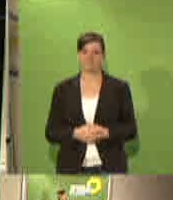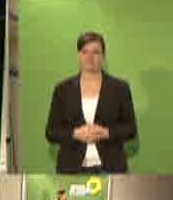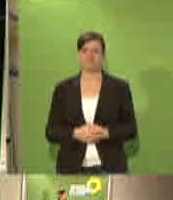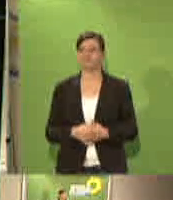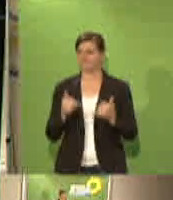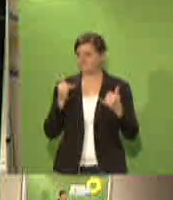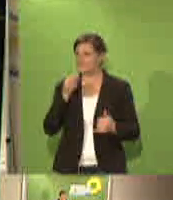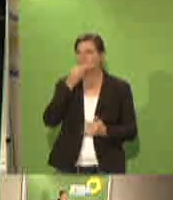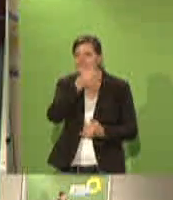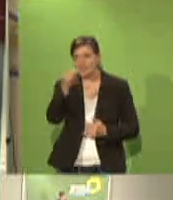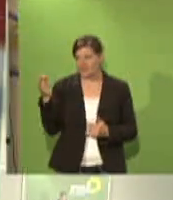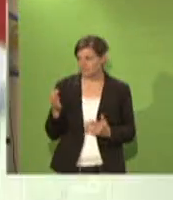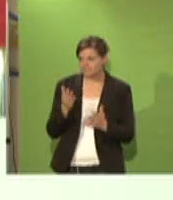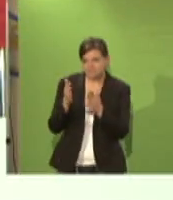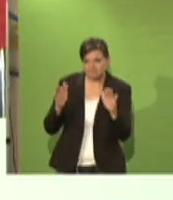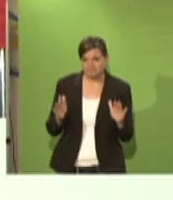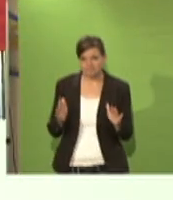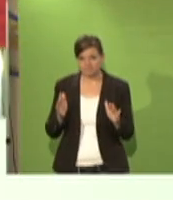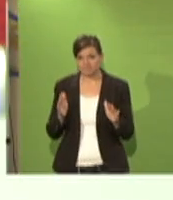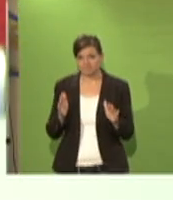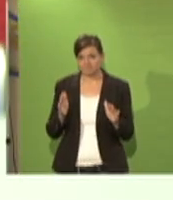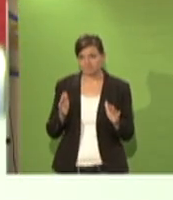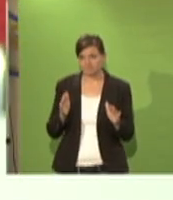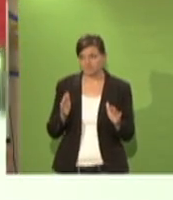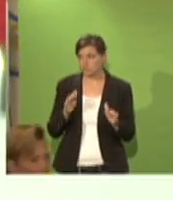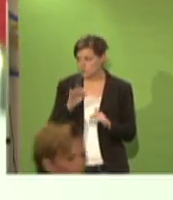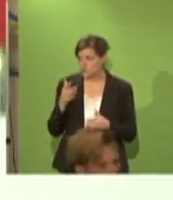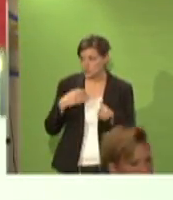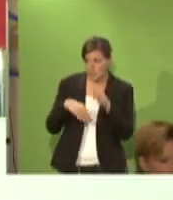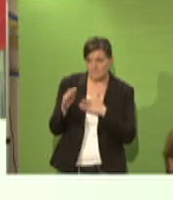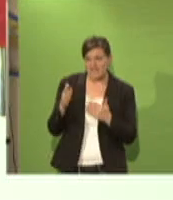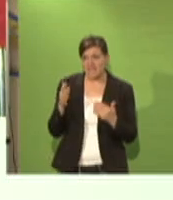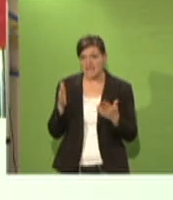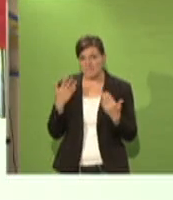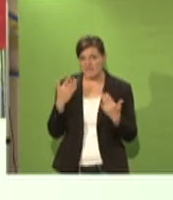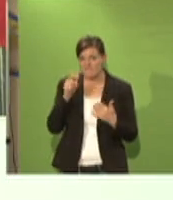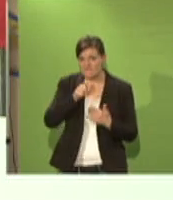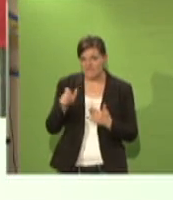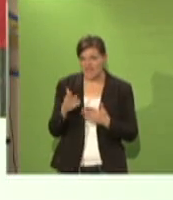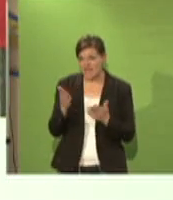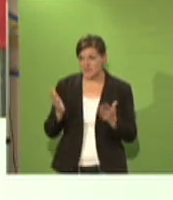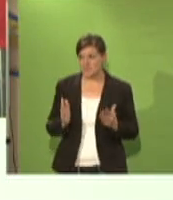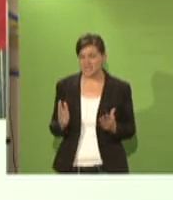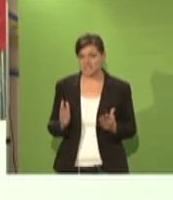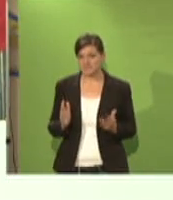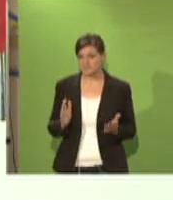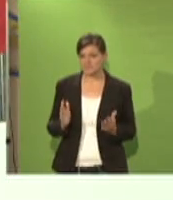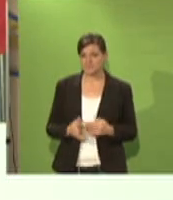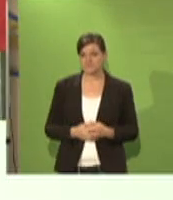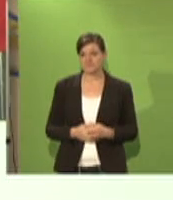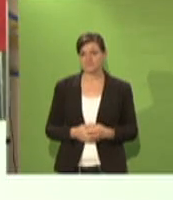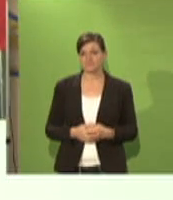frage jetzt in die Runde, ob es darüber hinaus sonst auch noch weitere Kandidaturen gäbe.